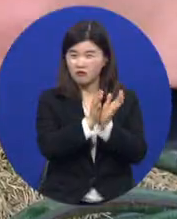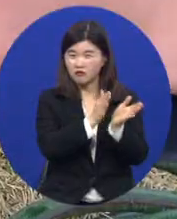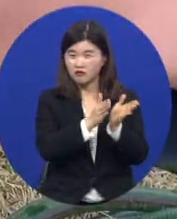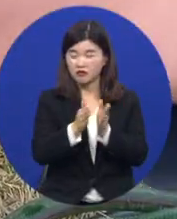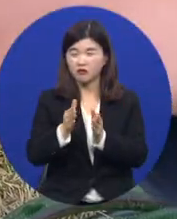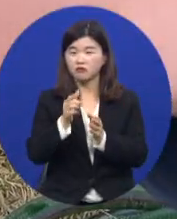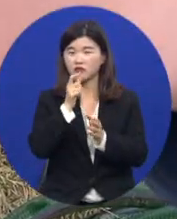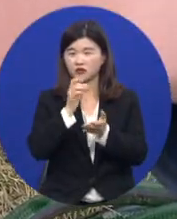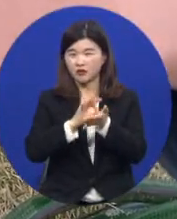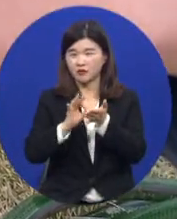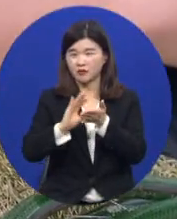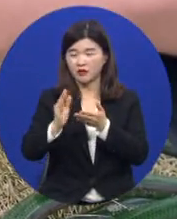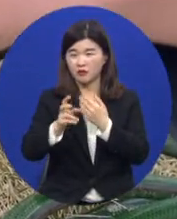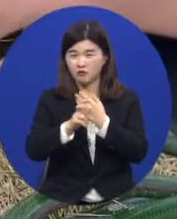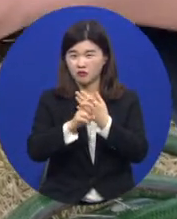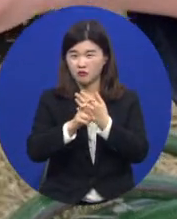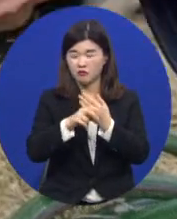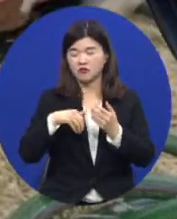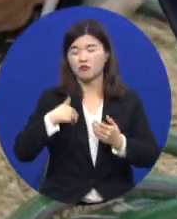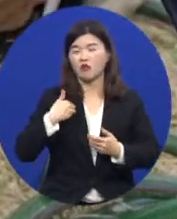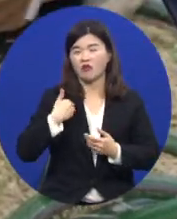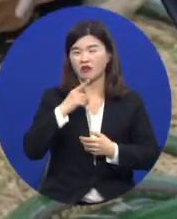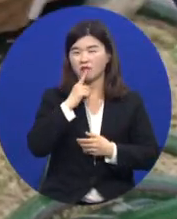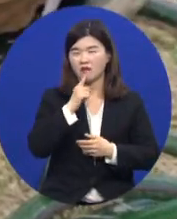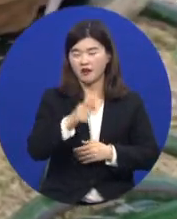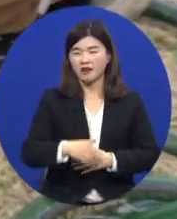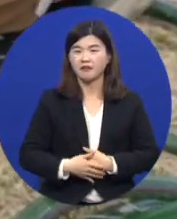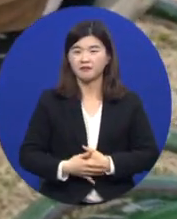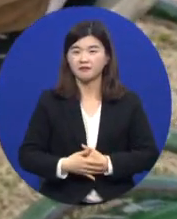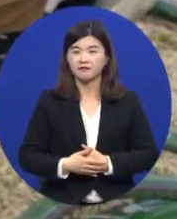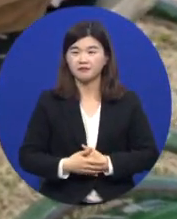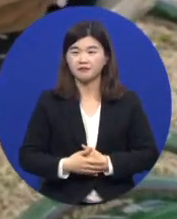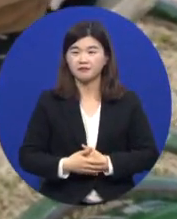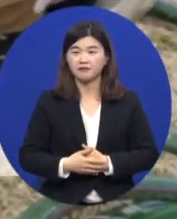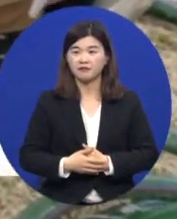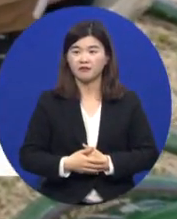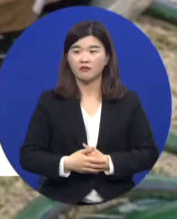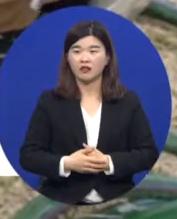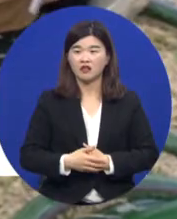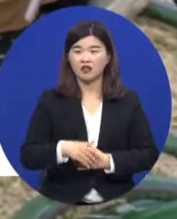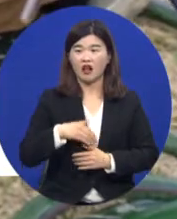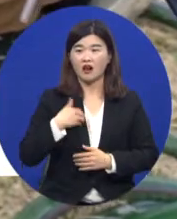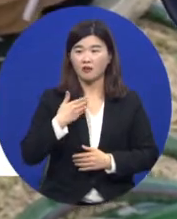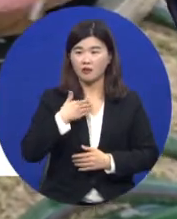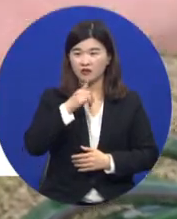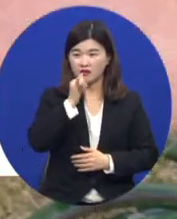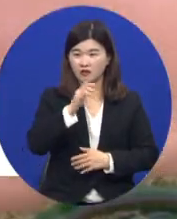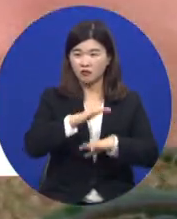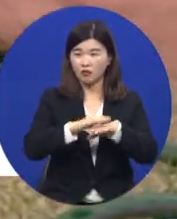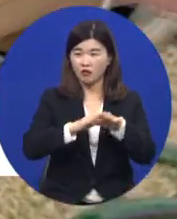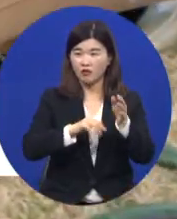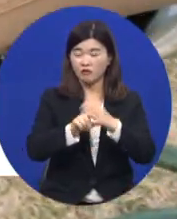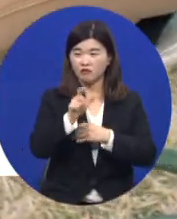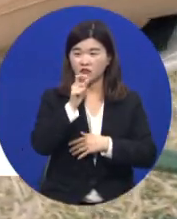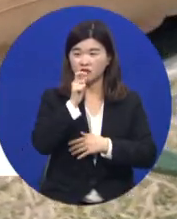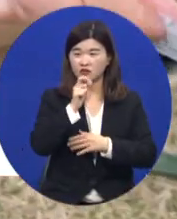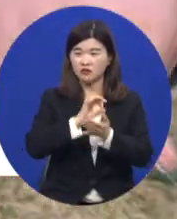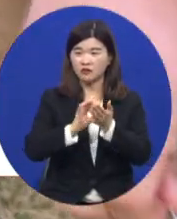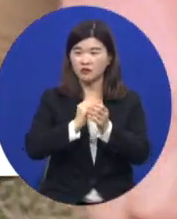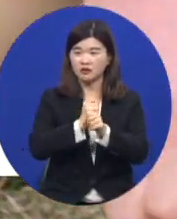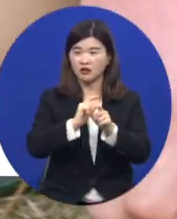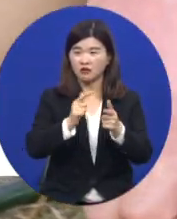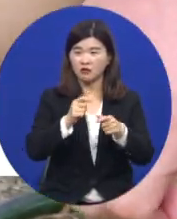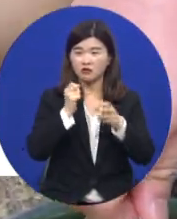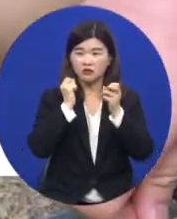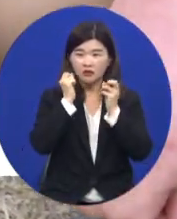물을 사용했고 불법인지 몰랐다고 해명했습니다. 제가 알기로는 농업용수 이제 건물에 들어간 것만 안 쓰고